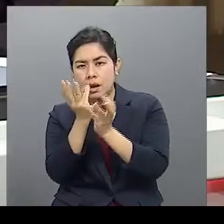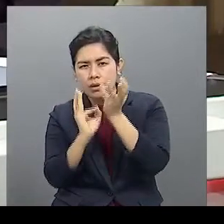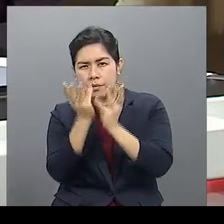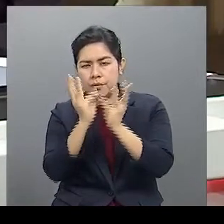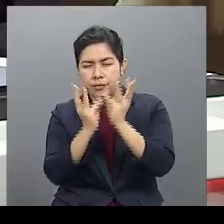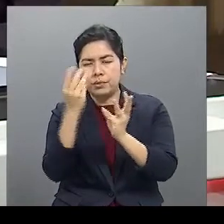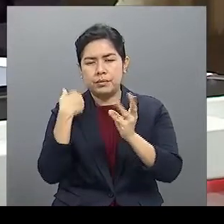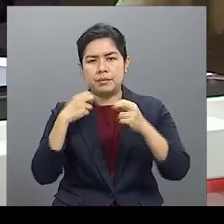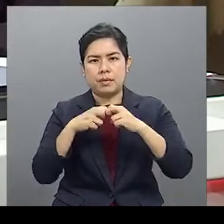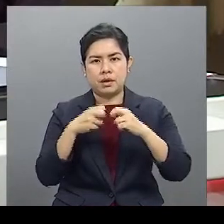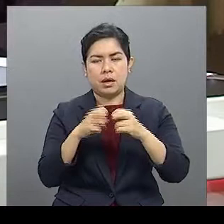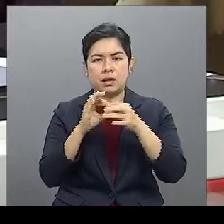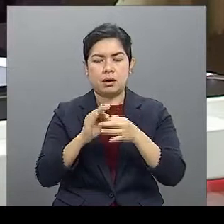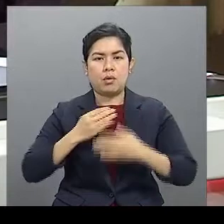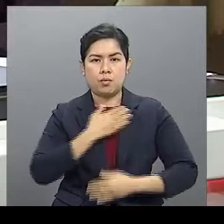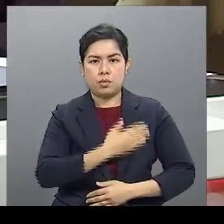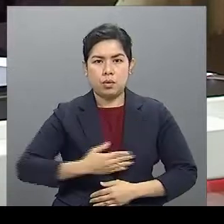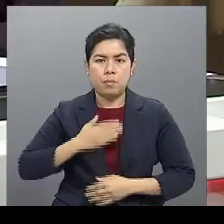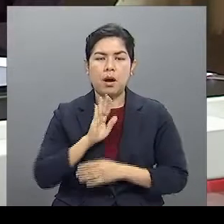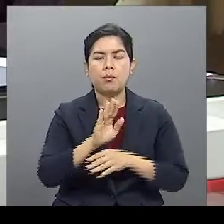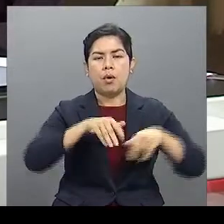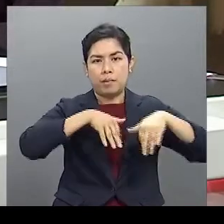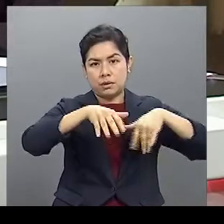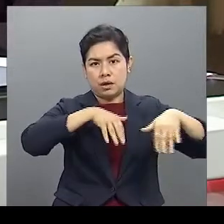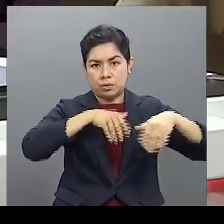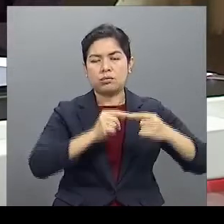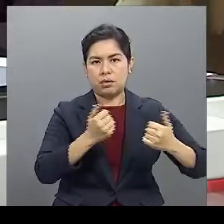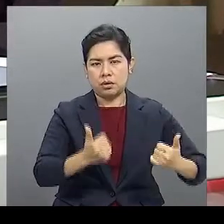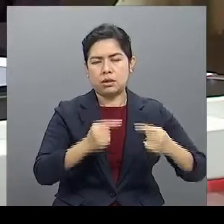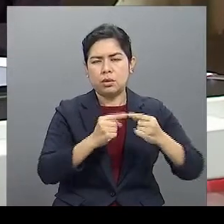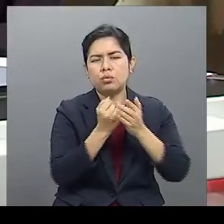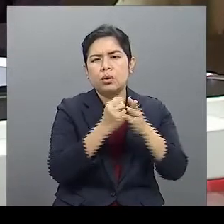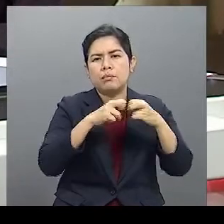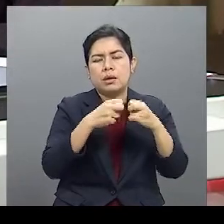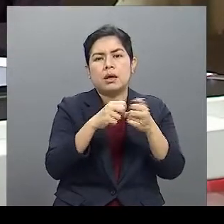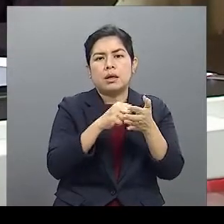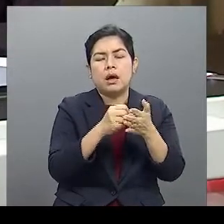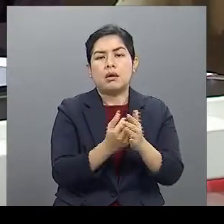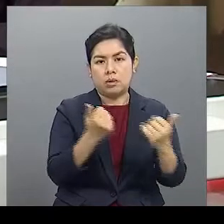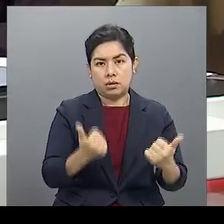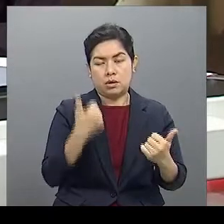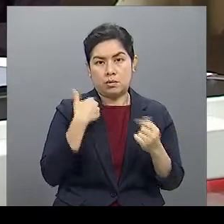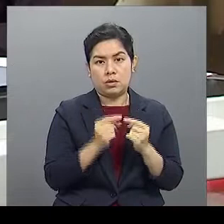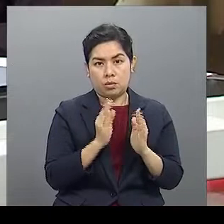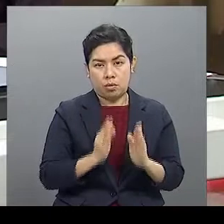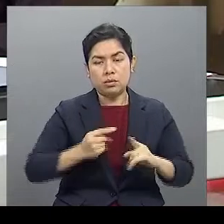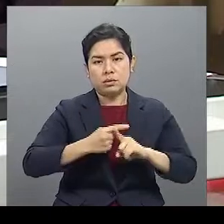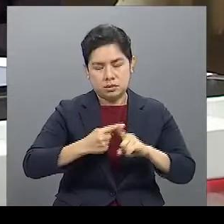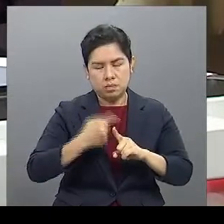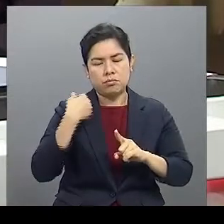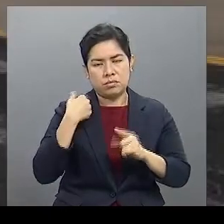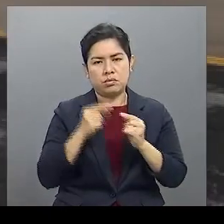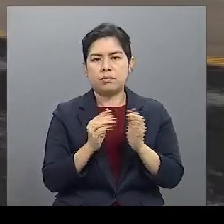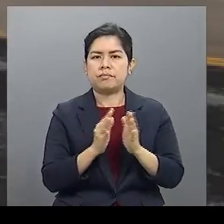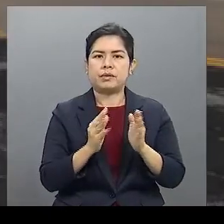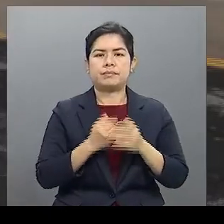วยงานที่เกี่ยวข้องนั้นเร่งแก้ไขปัญหาล่าสุดนะคะก็มีผู้ที่ได้รับบาดเจ็บจากการปฏิบัติหน้าที่แล้วหลายคนค่ะ